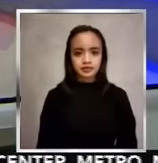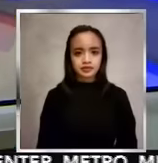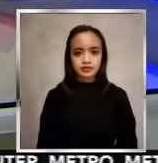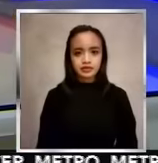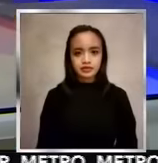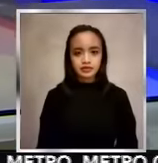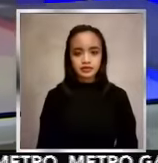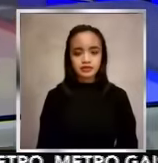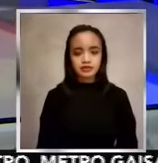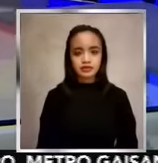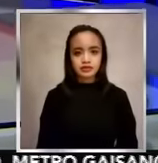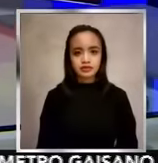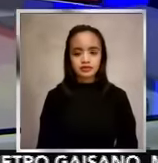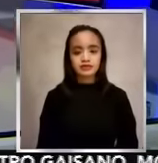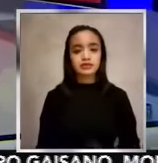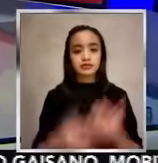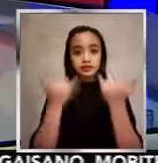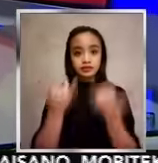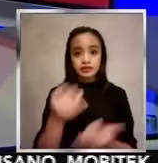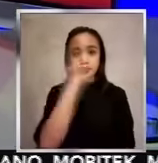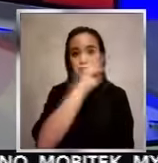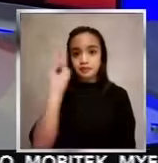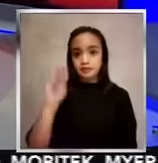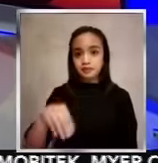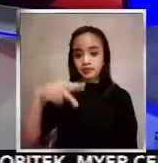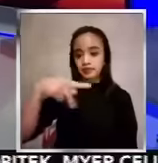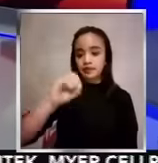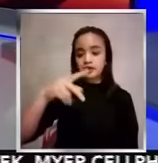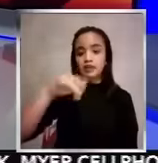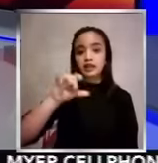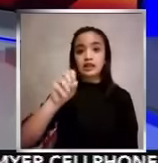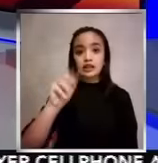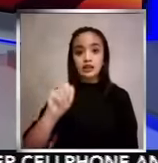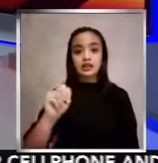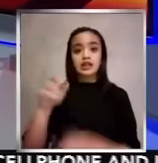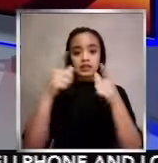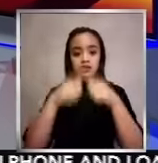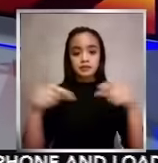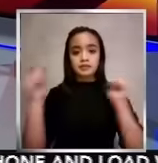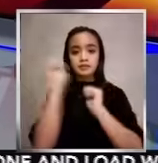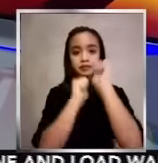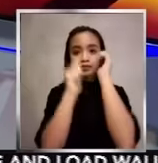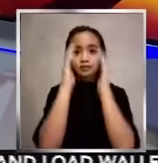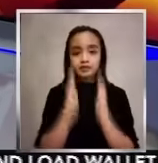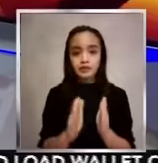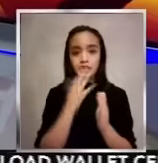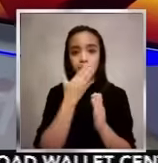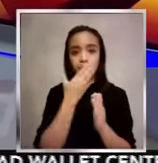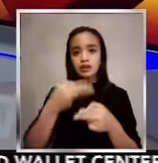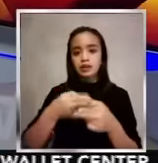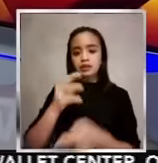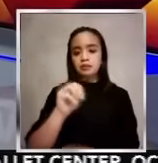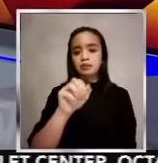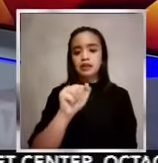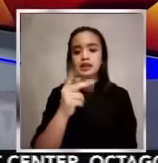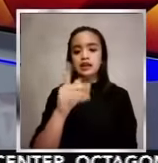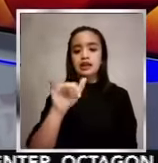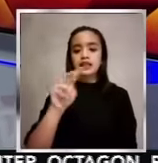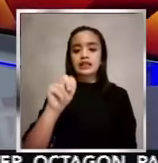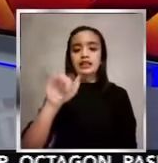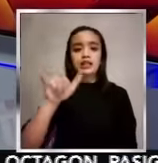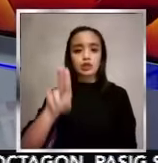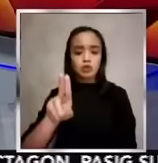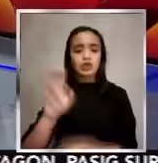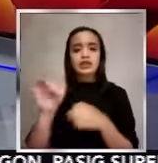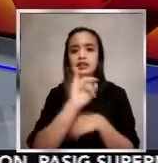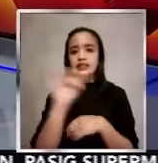nasa malila popcorn ngayon ang Japanese actor at Zoro ng one piece live action na si Mau gayon din ang mga bagong gaganap na sangre